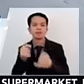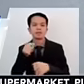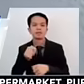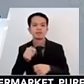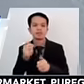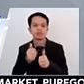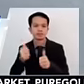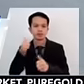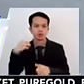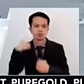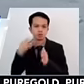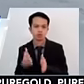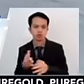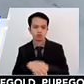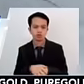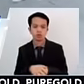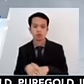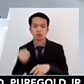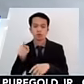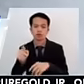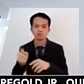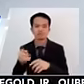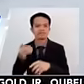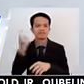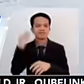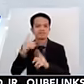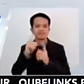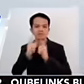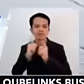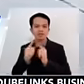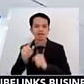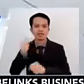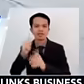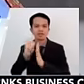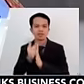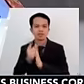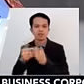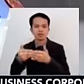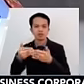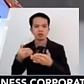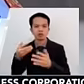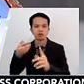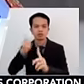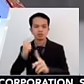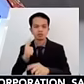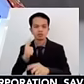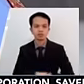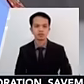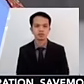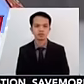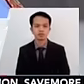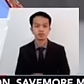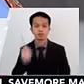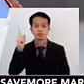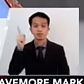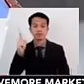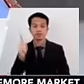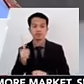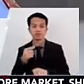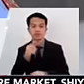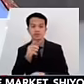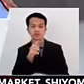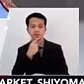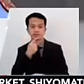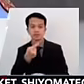siya nakausap ang riding in tandem 10 minuto bago mangyari ang krimen. Nung nalaman niya na, nalaman ng mga investigator